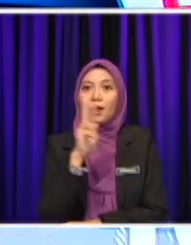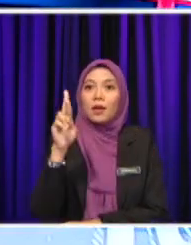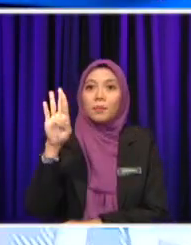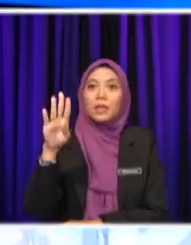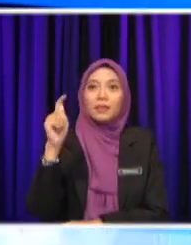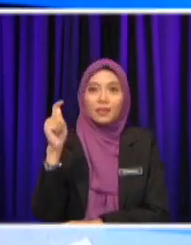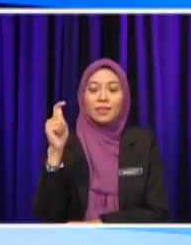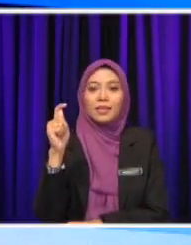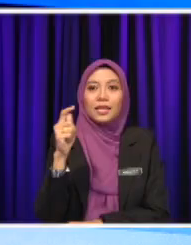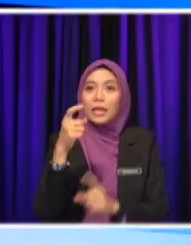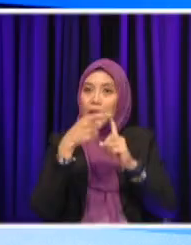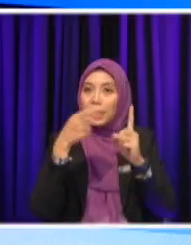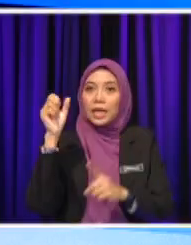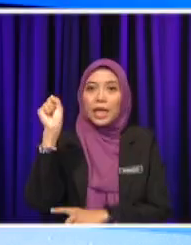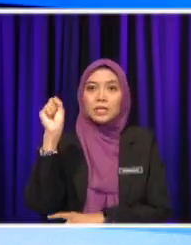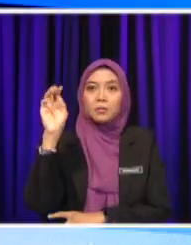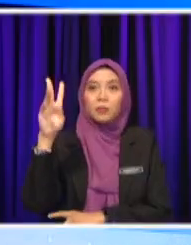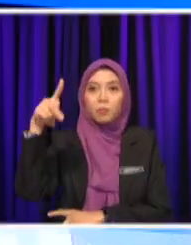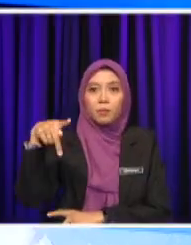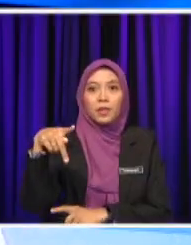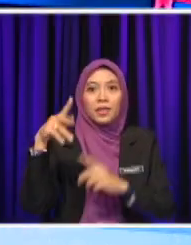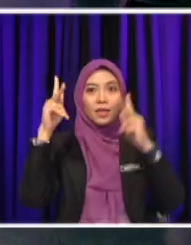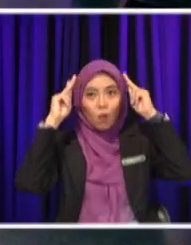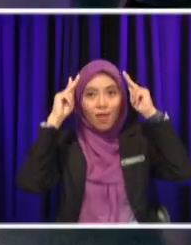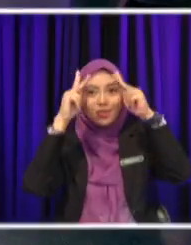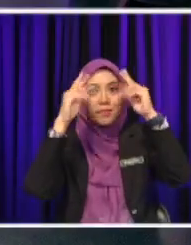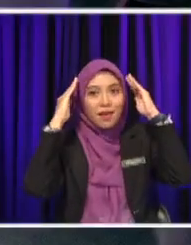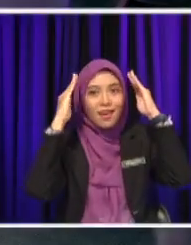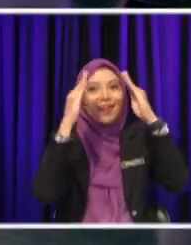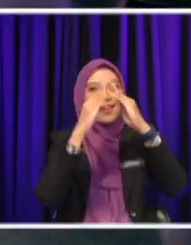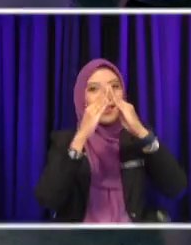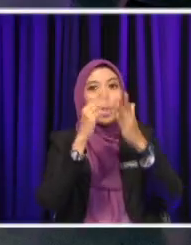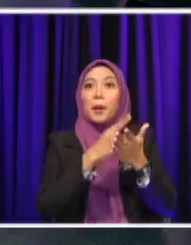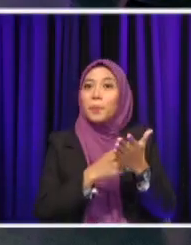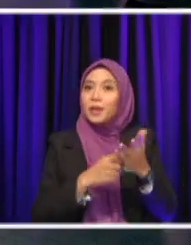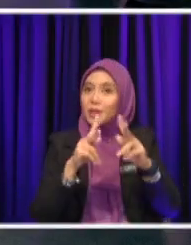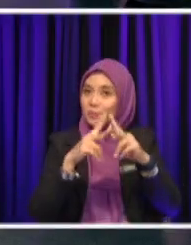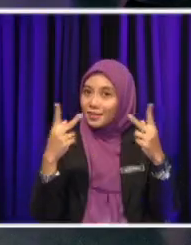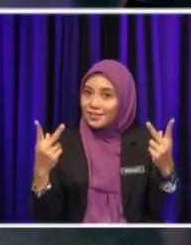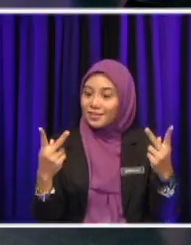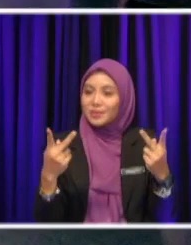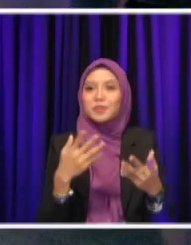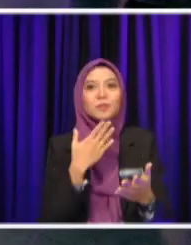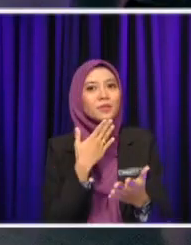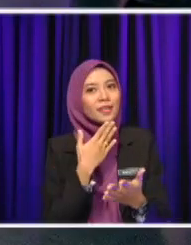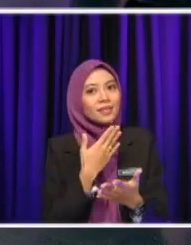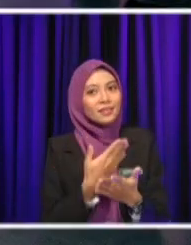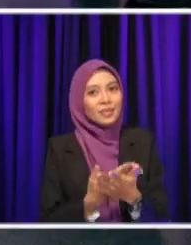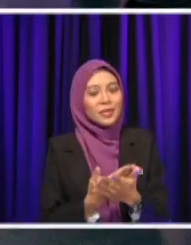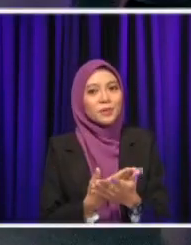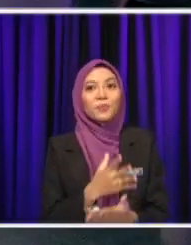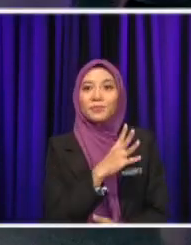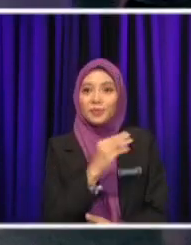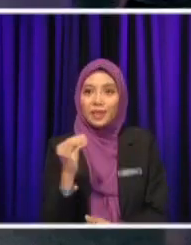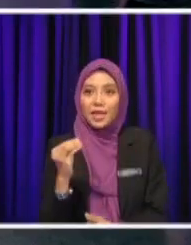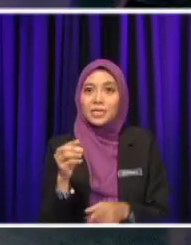Teknologi SBP Integrasi Kuantan Pahang. Apa khabar cikgu? Baik Aiman. Terima kasih cikgu kerana bersama dengan kita pada hari ini. Dan juga bersama